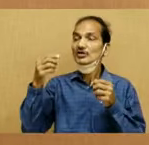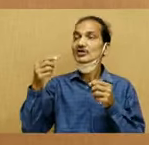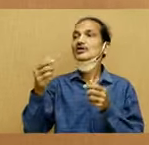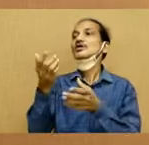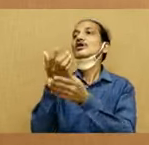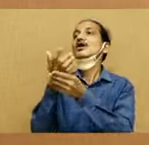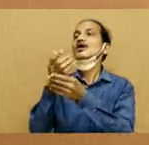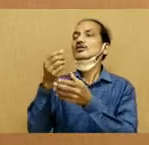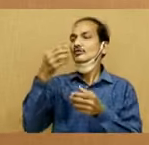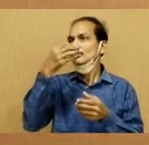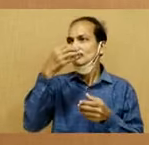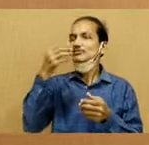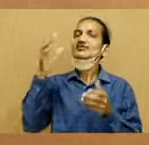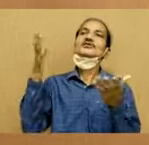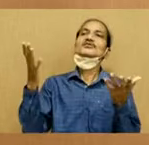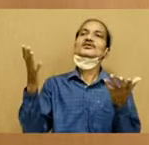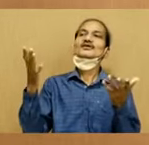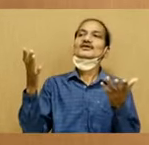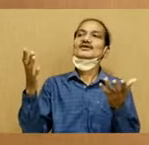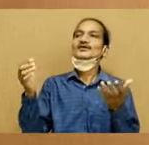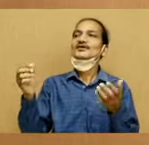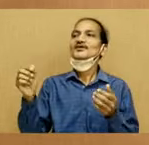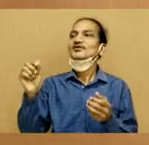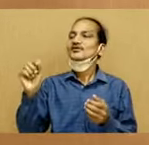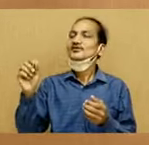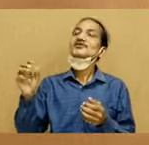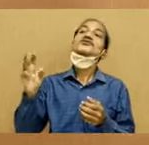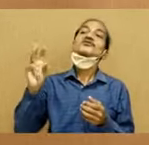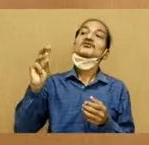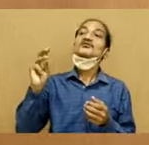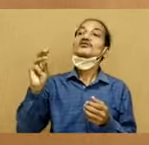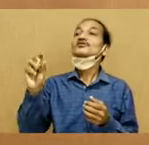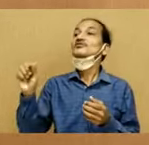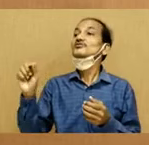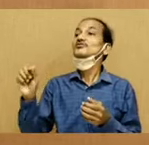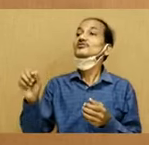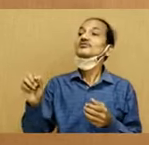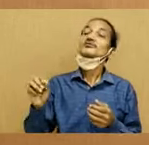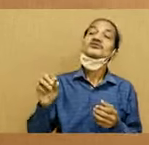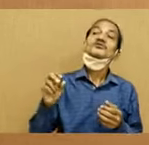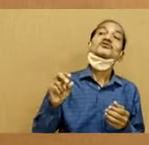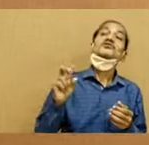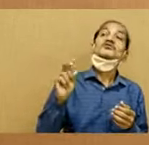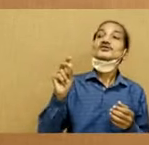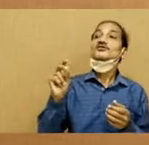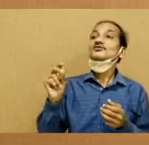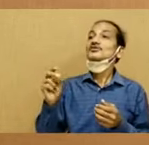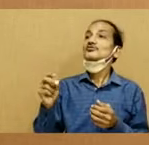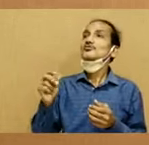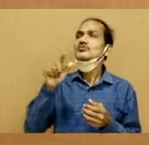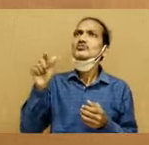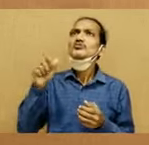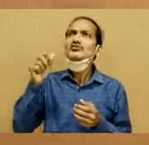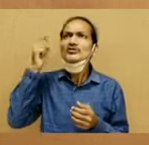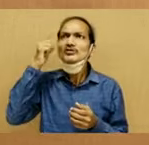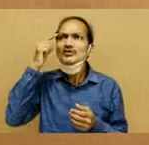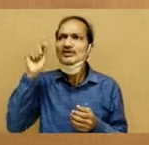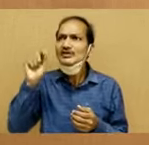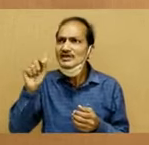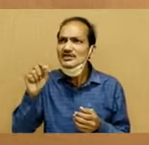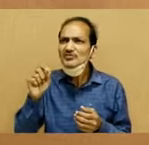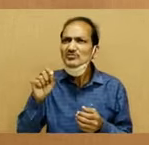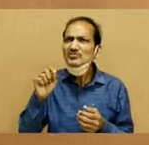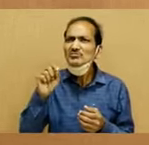ପଣ୍ଡିତଙ୍କଠୁ ଗାଳି ଖାଇବାକୁ ପଡ଼ିବ ନାହିଁ। ଦ୍ୱିତୀୟ ଜିନିଷ ଦ୍ୱିତୀୟ ଭ୍ରାନ୍ତ ଧାରଣା ହେଲା ଯେ ଏଇ ଯେଉଁ ଜୀବାଣୁ ସେ